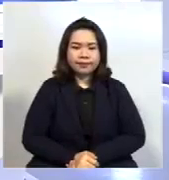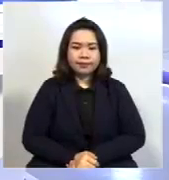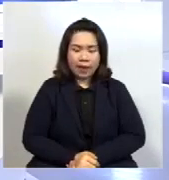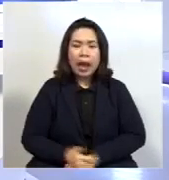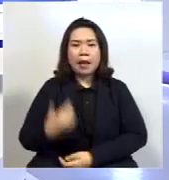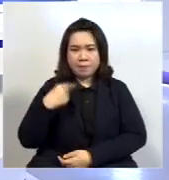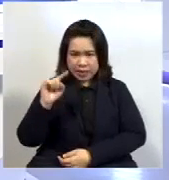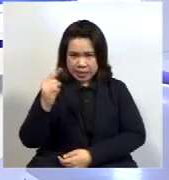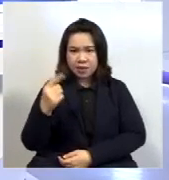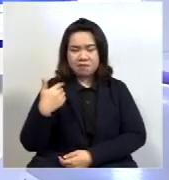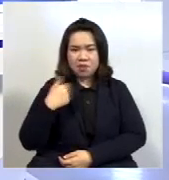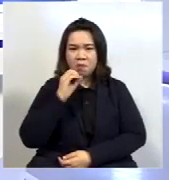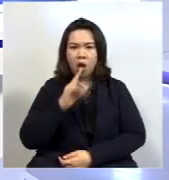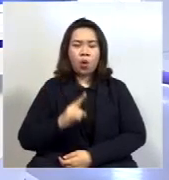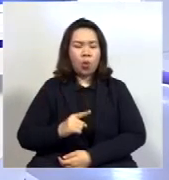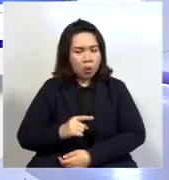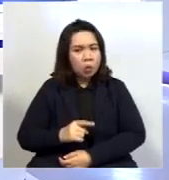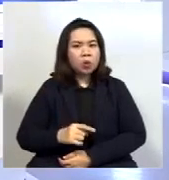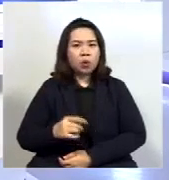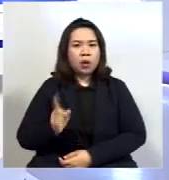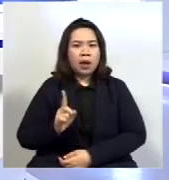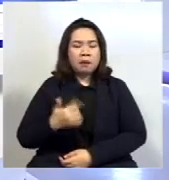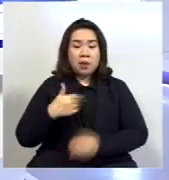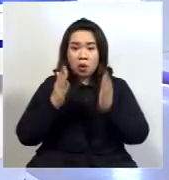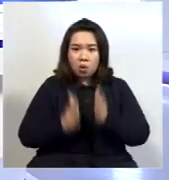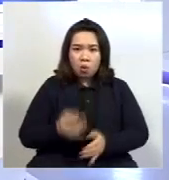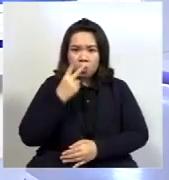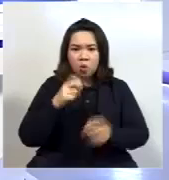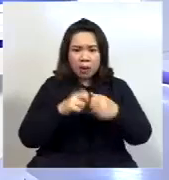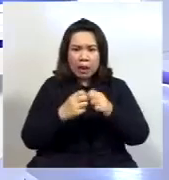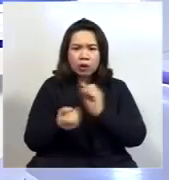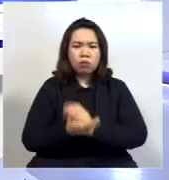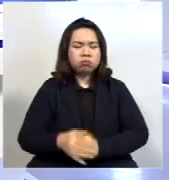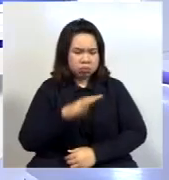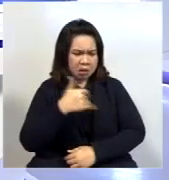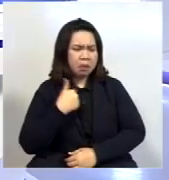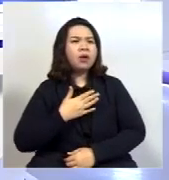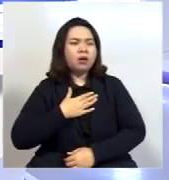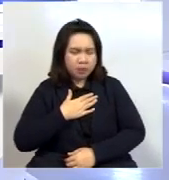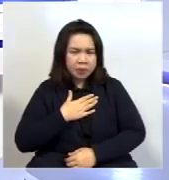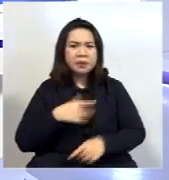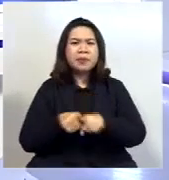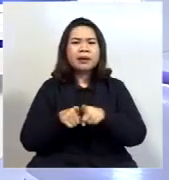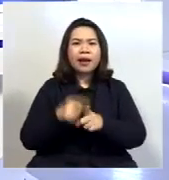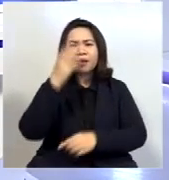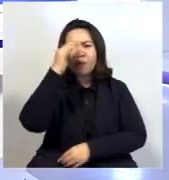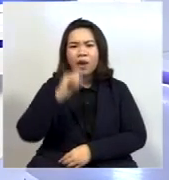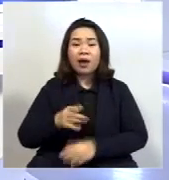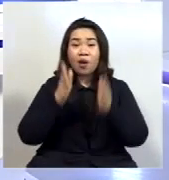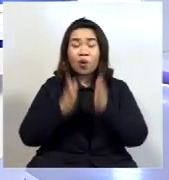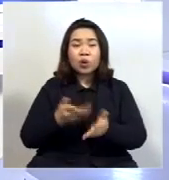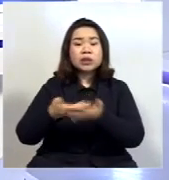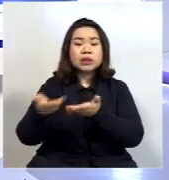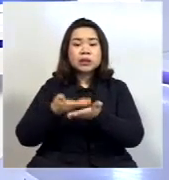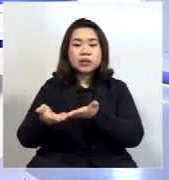มาอีกหนึ่งเรื่องที่ต้องบอกว่าฮอตไม่แพ้กันแล้วก็มีหลายคนได้รับผลกระทบด้วย แอบช่วยถอนหายใจด้วยสำหรับคนที่ไป